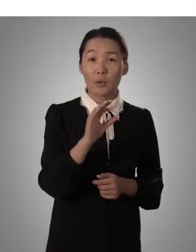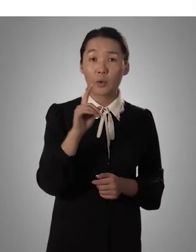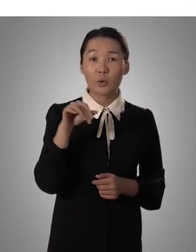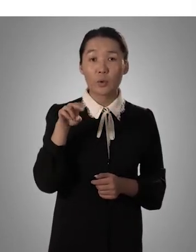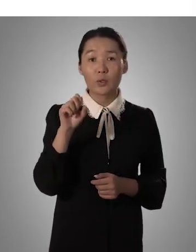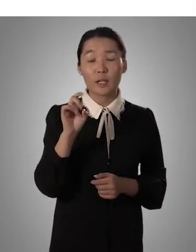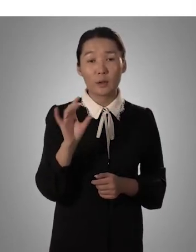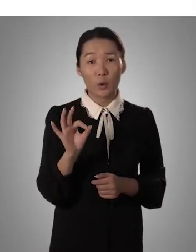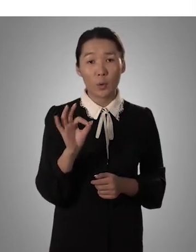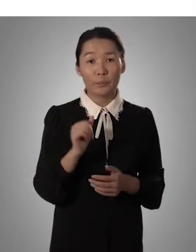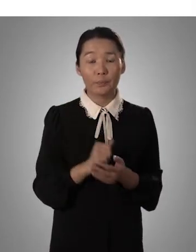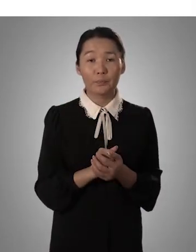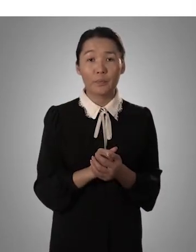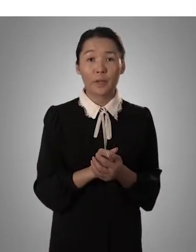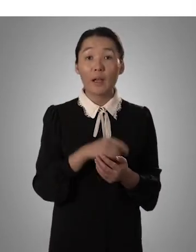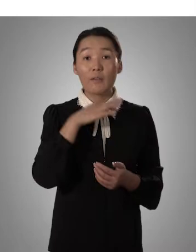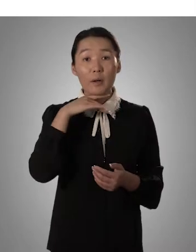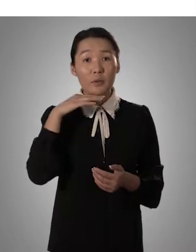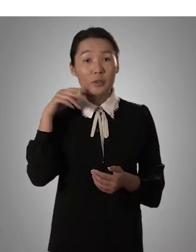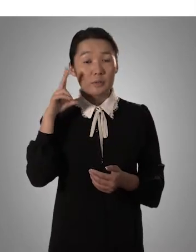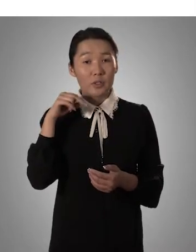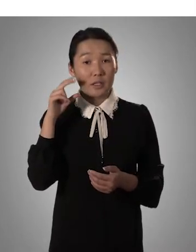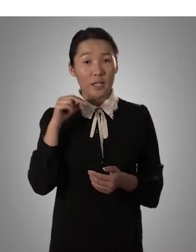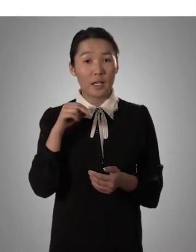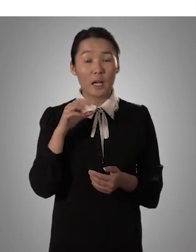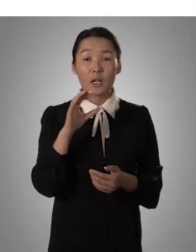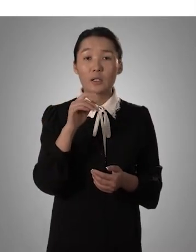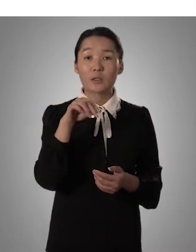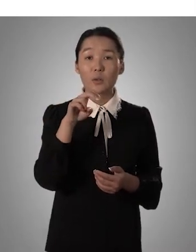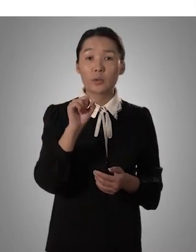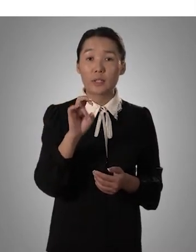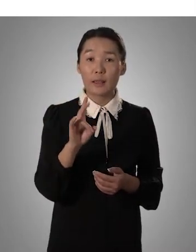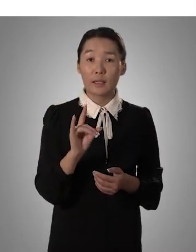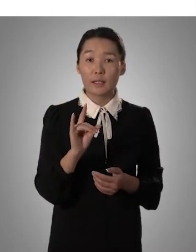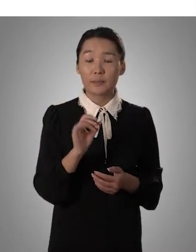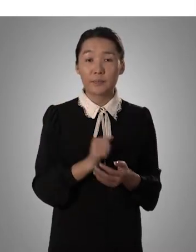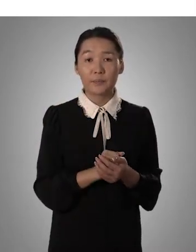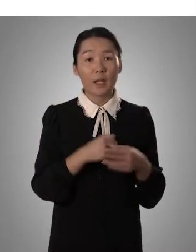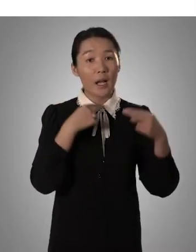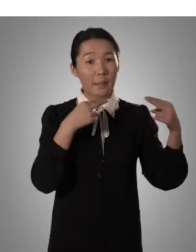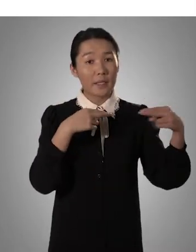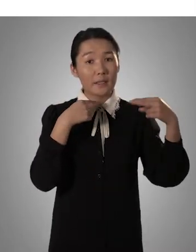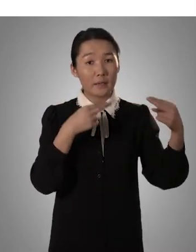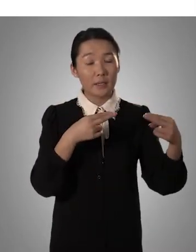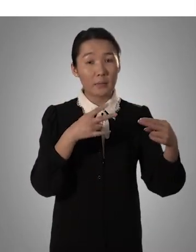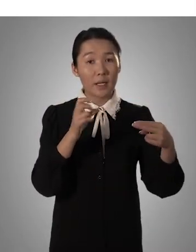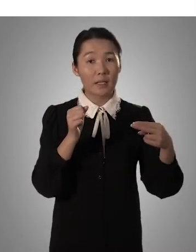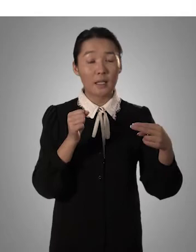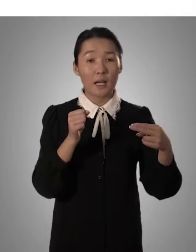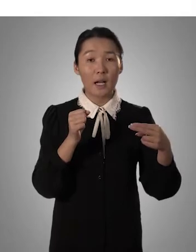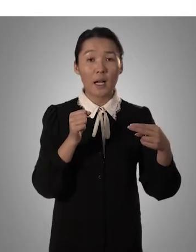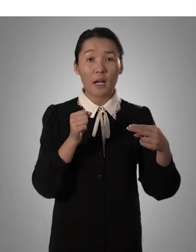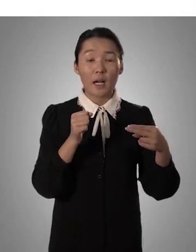создана во множественном числе созданы обратите внимание на постановку